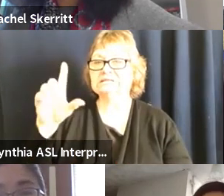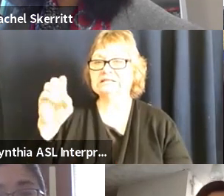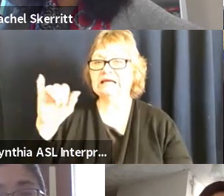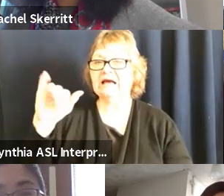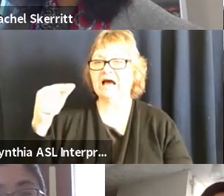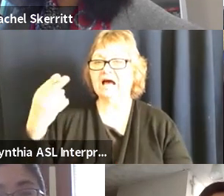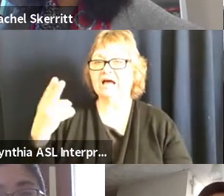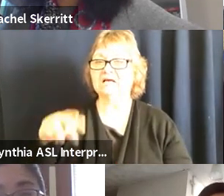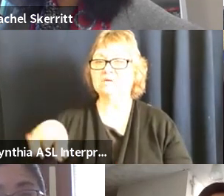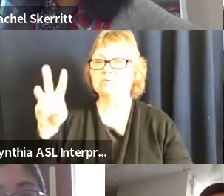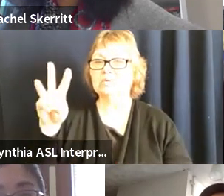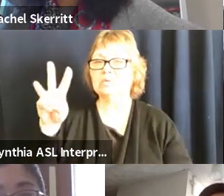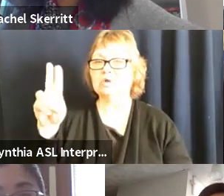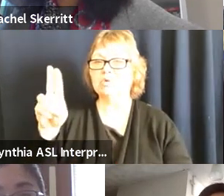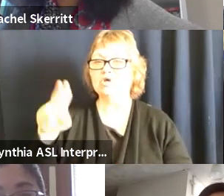Wu, 你在哪里啊?